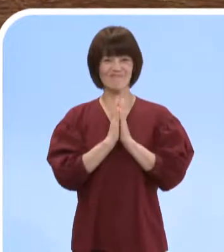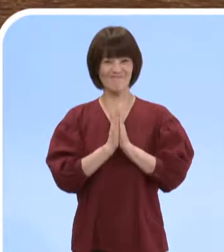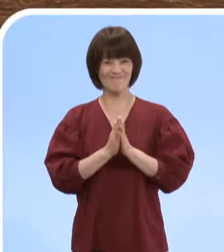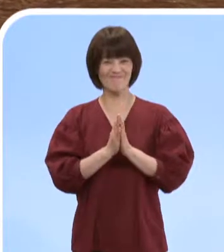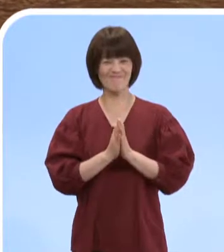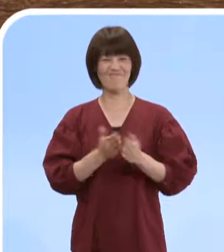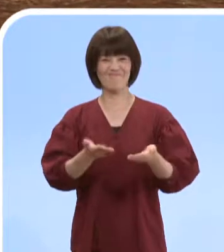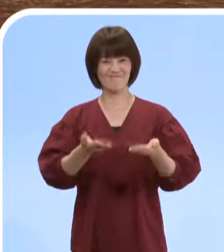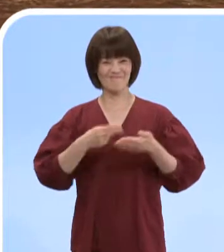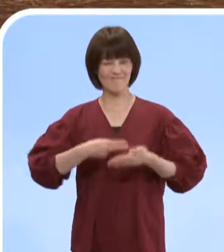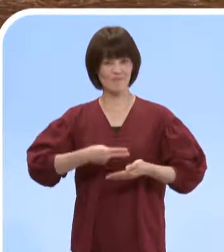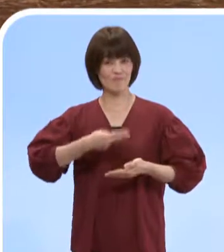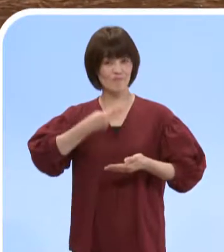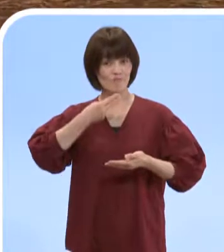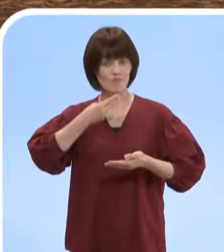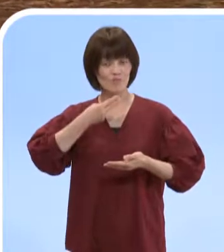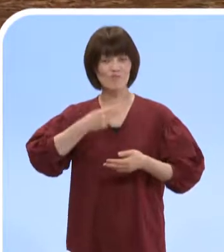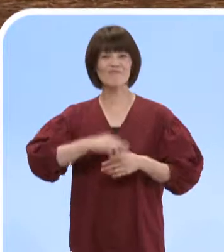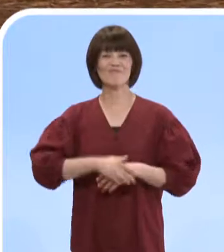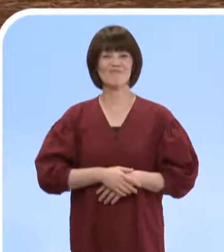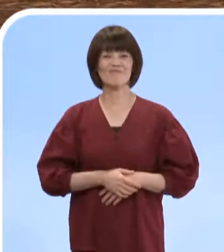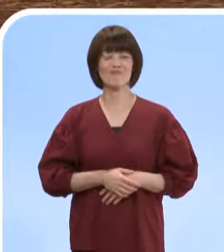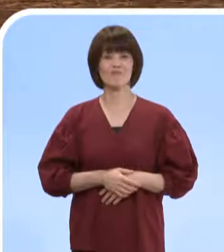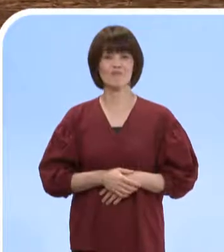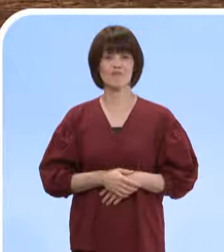いただきます。